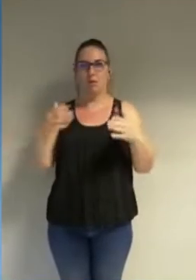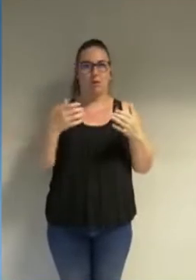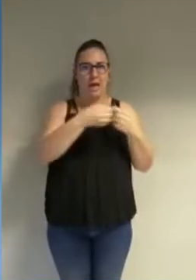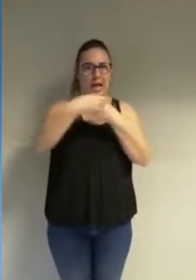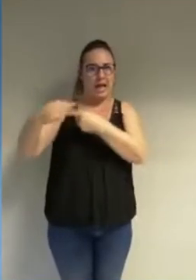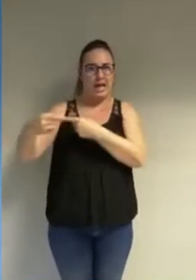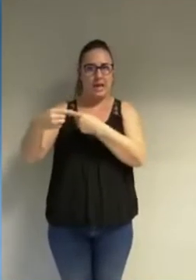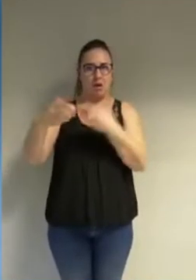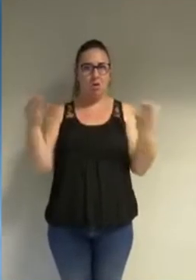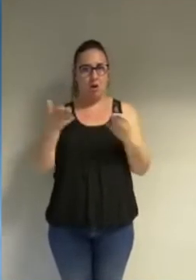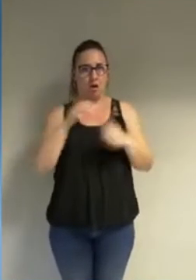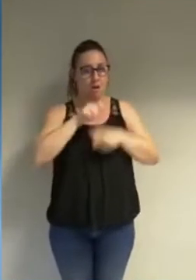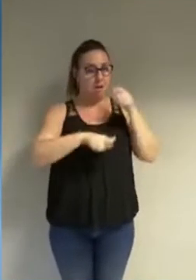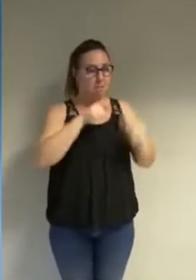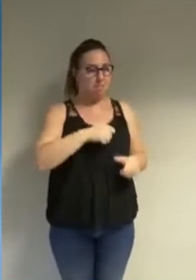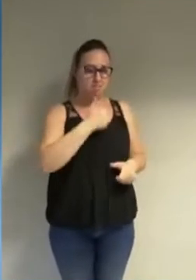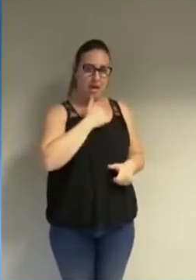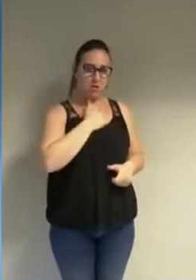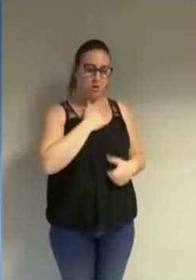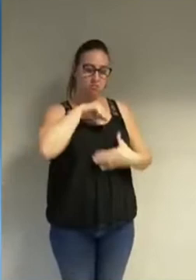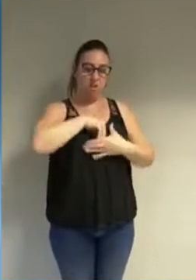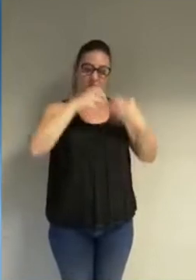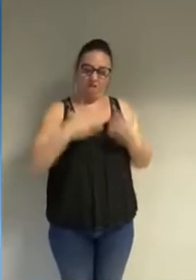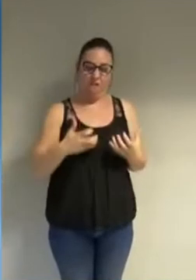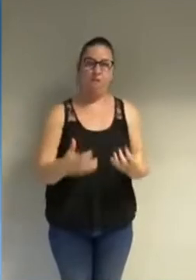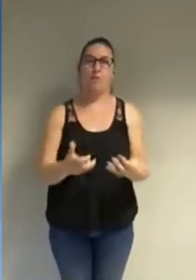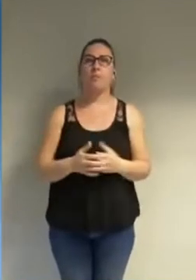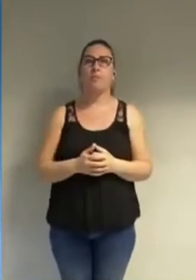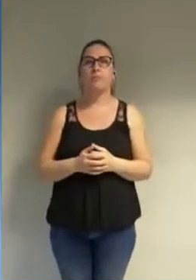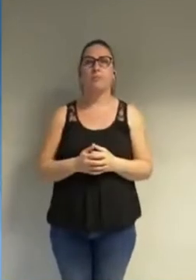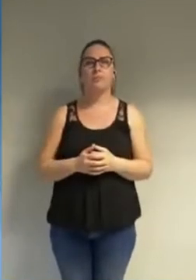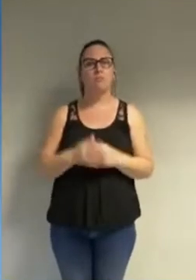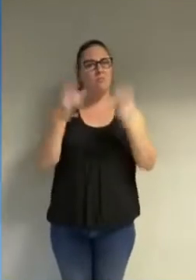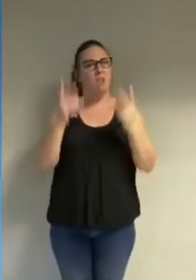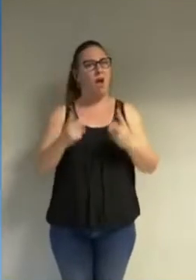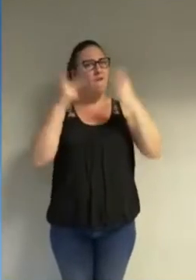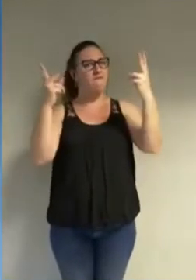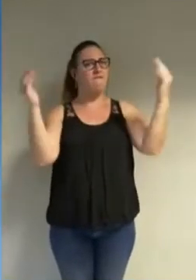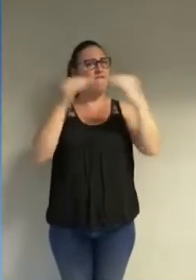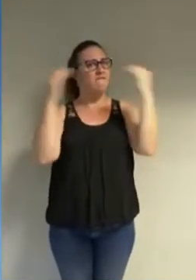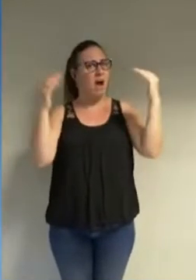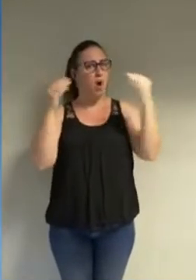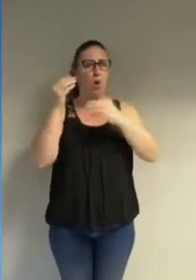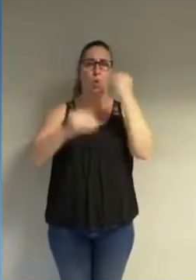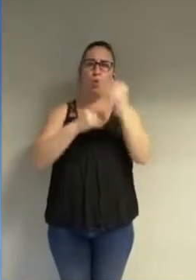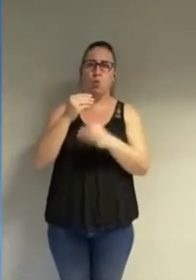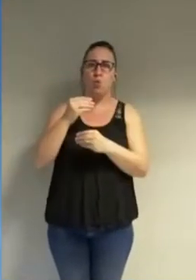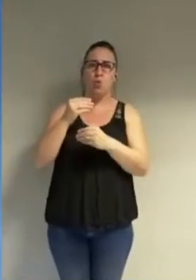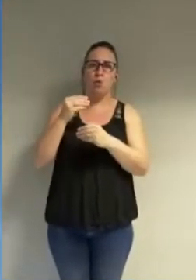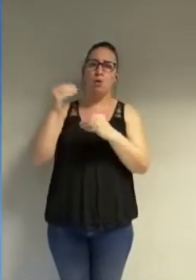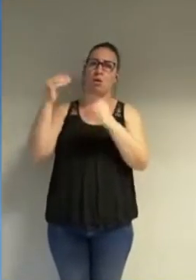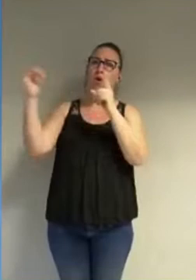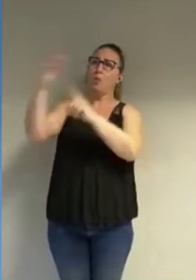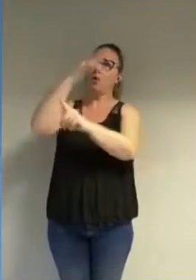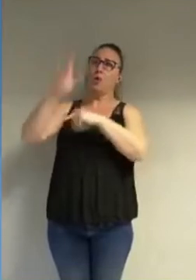de la volonté des personnes qui la composent. Il n'y a plus un ordre de valeurs, de mœurs et d'histoire qui sont